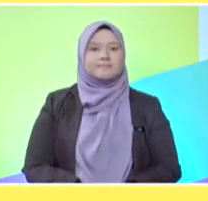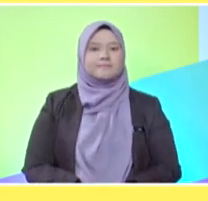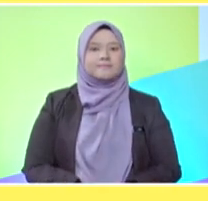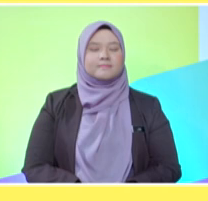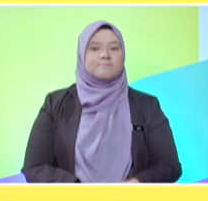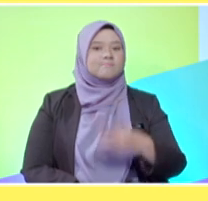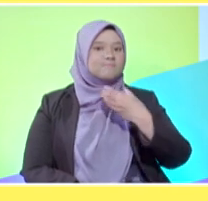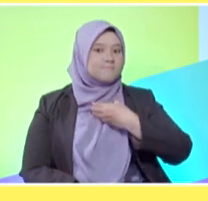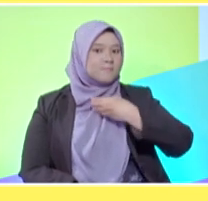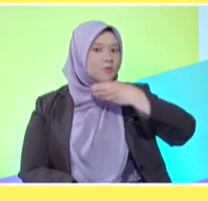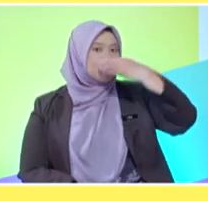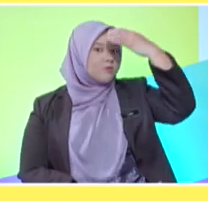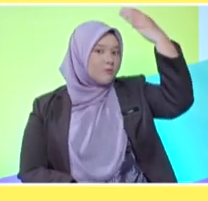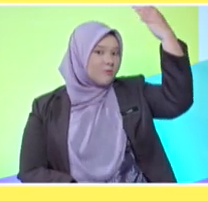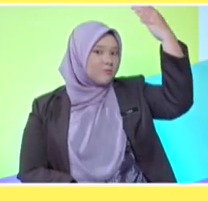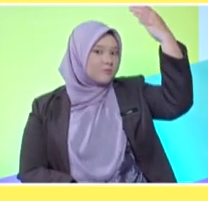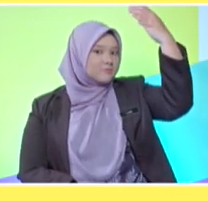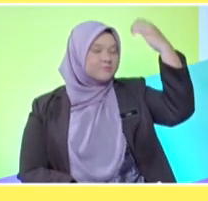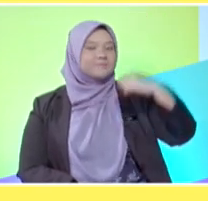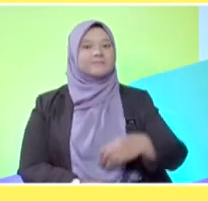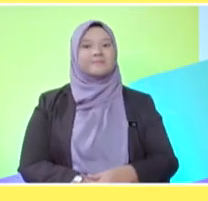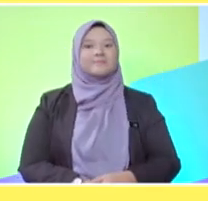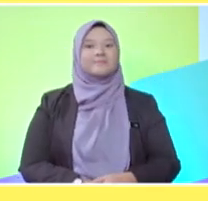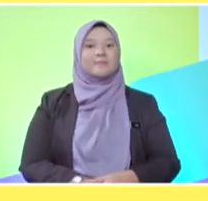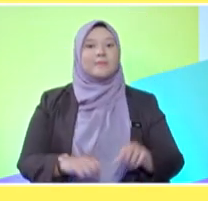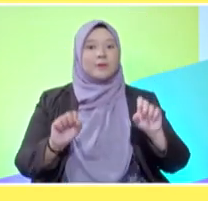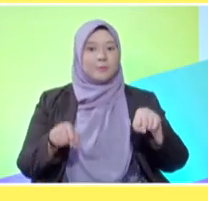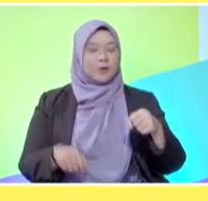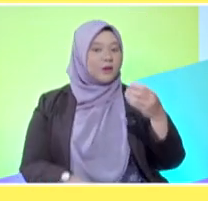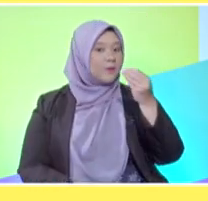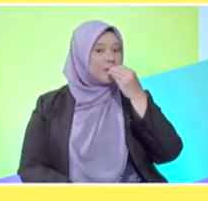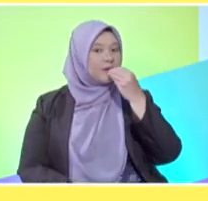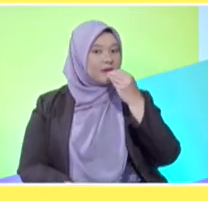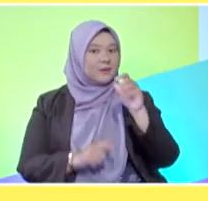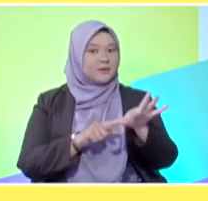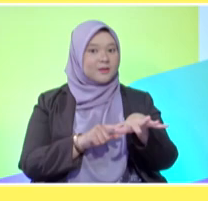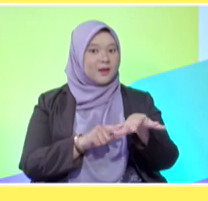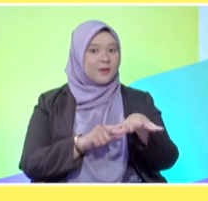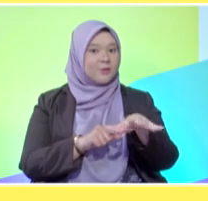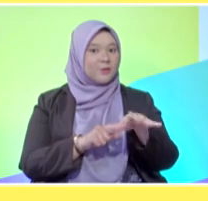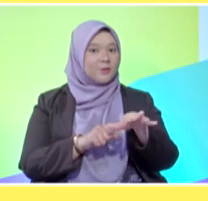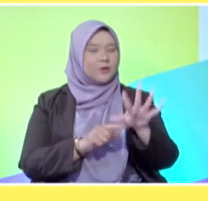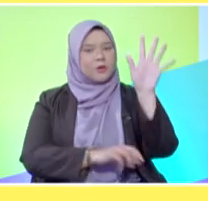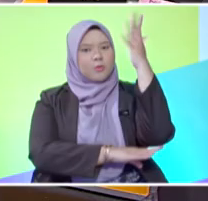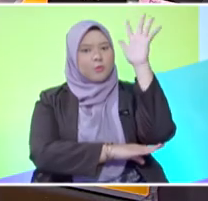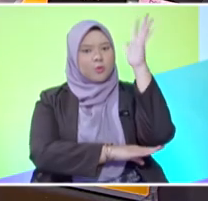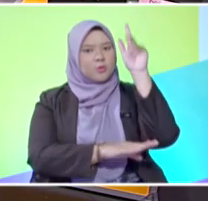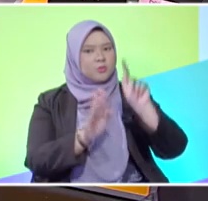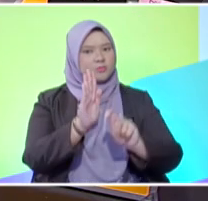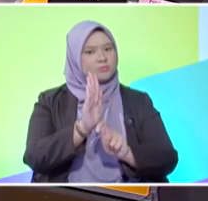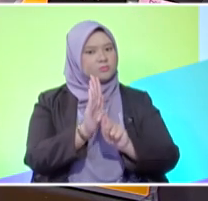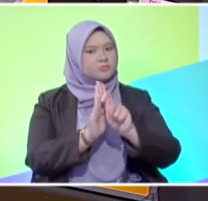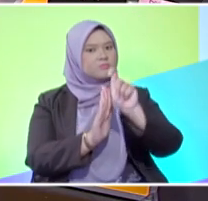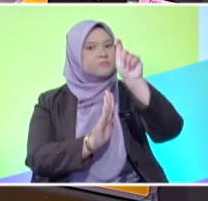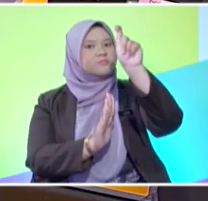yang panjang jadi si rafani akan makan daun-daun di Poko kita belajar 3